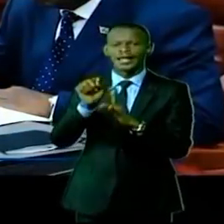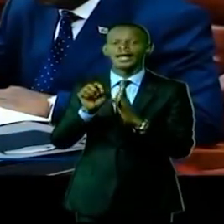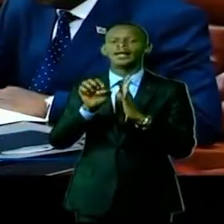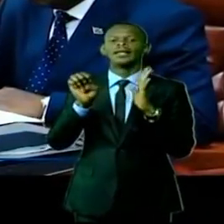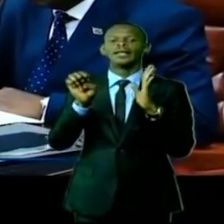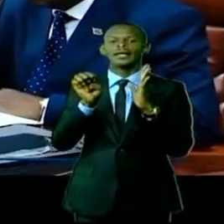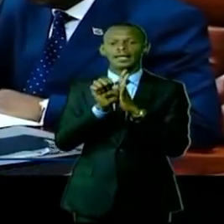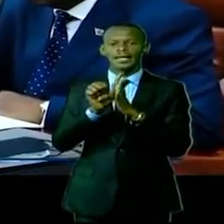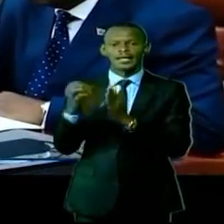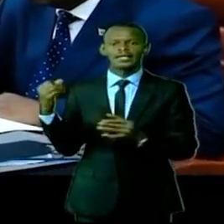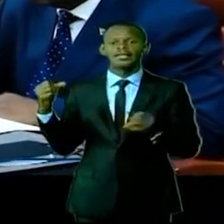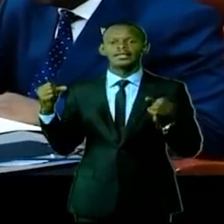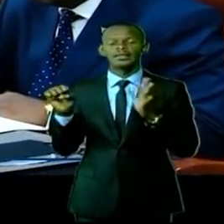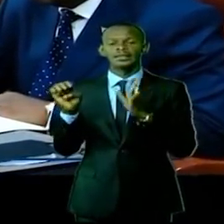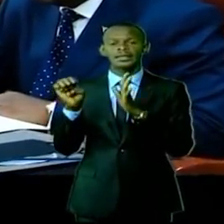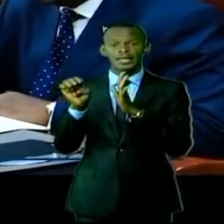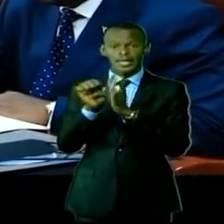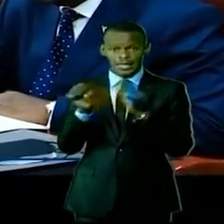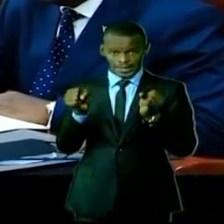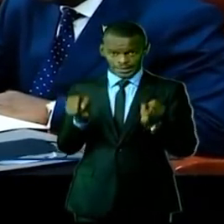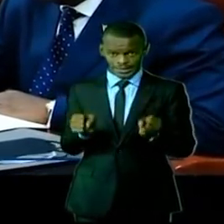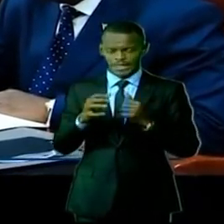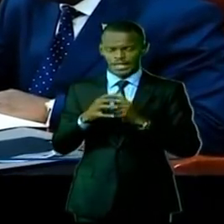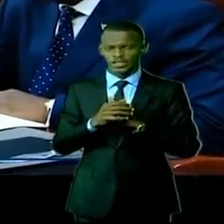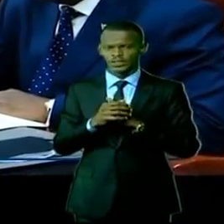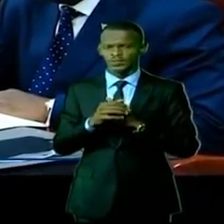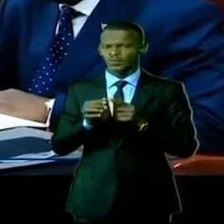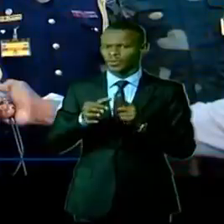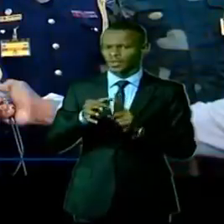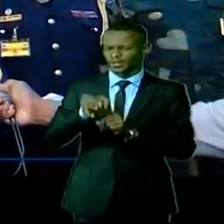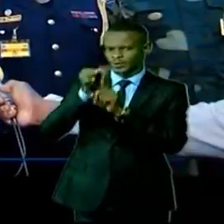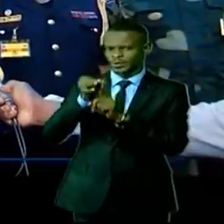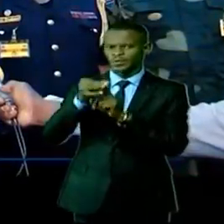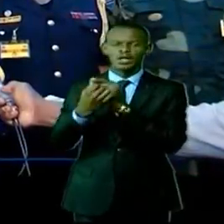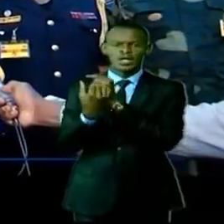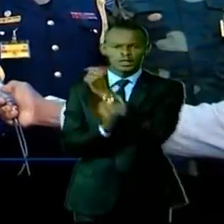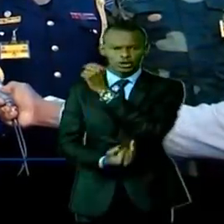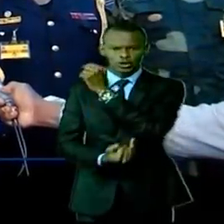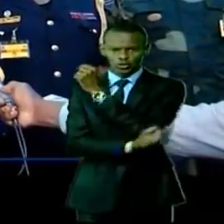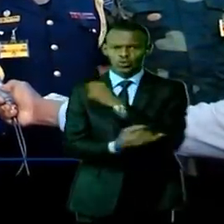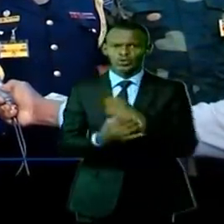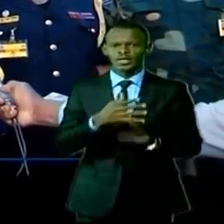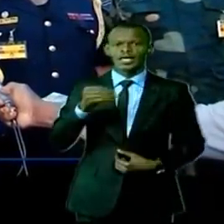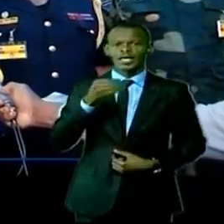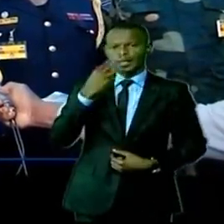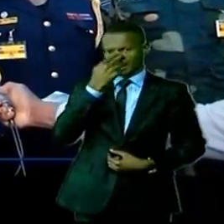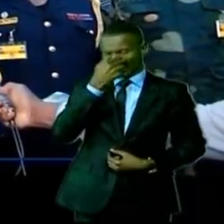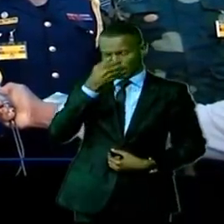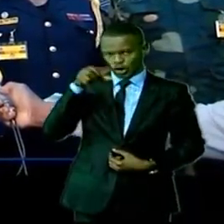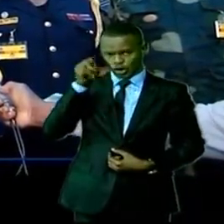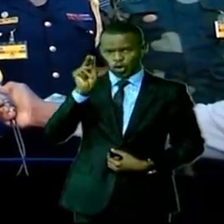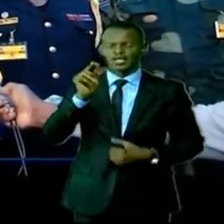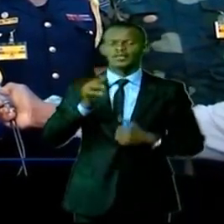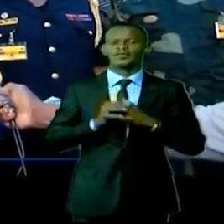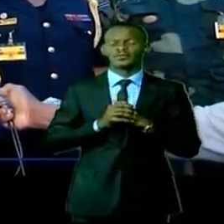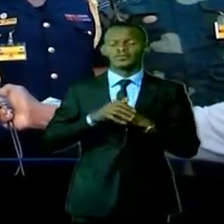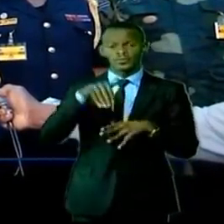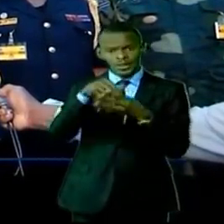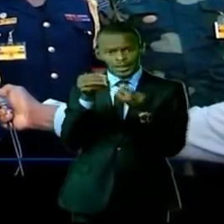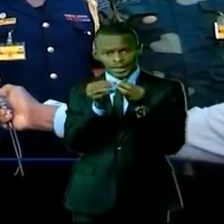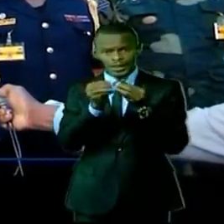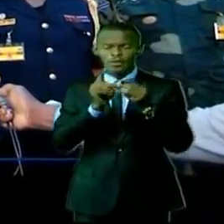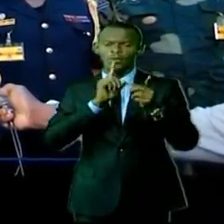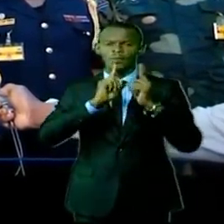en Ituri et au Nord Kivu. Il a particulièrement été question de